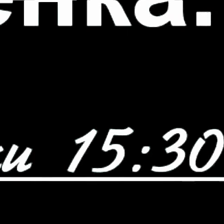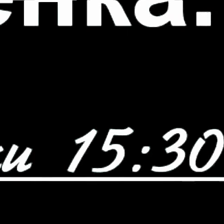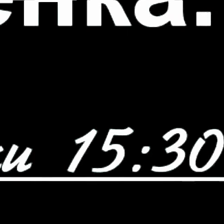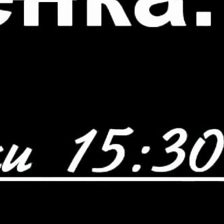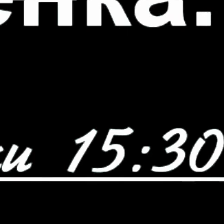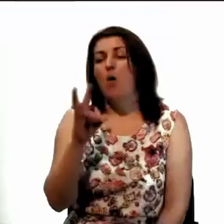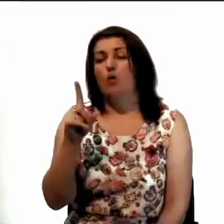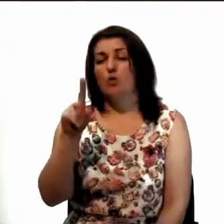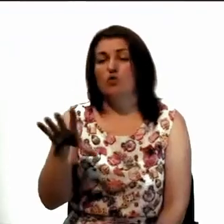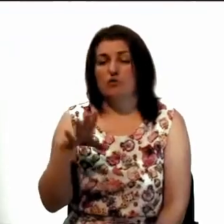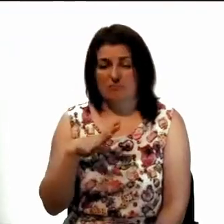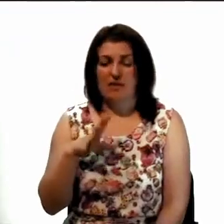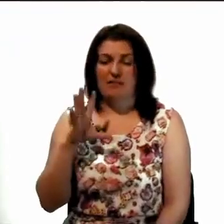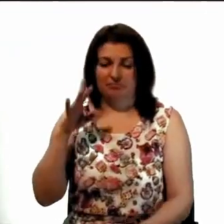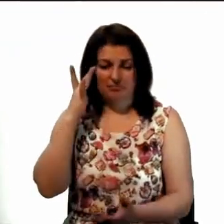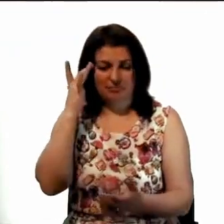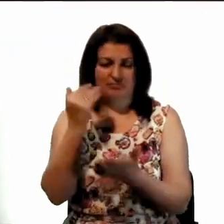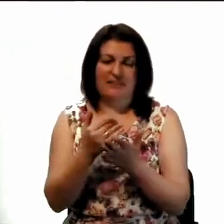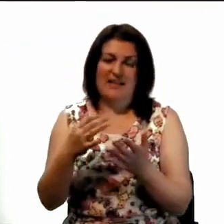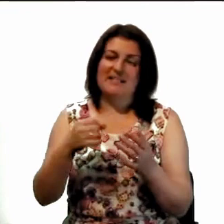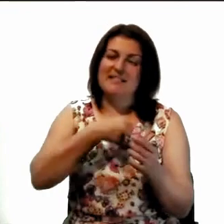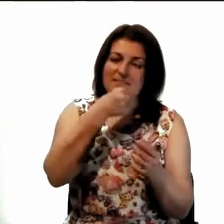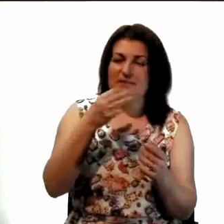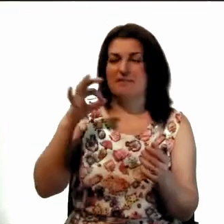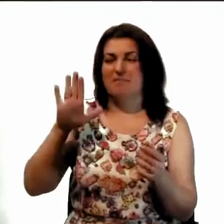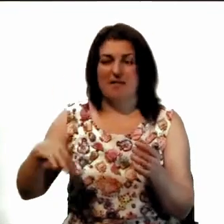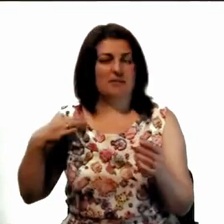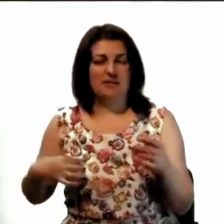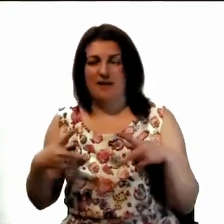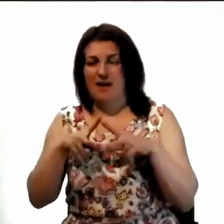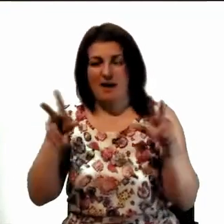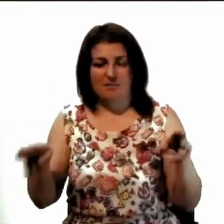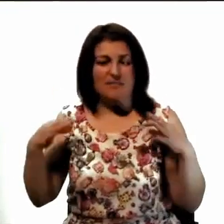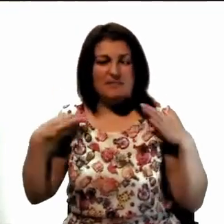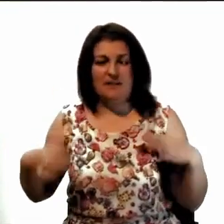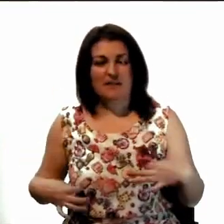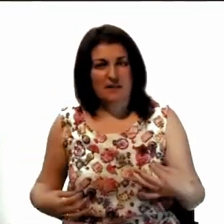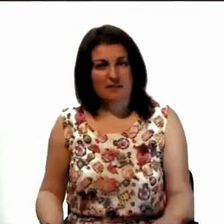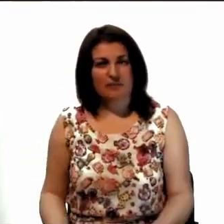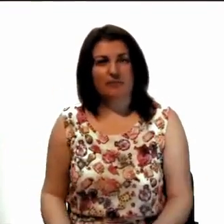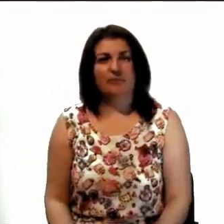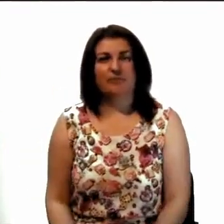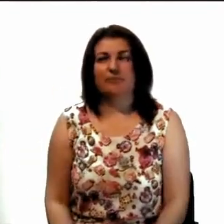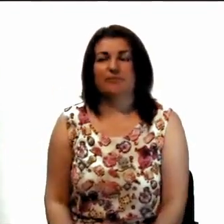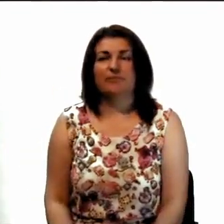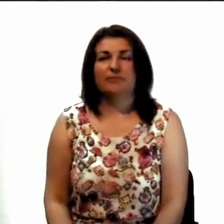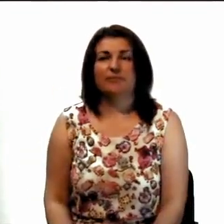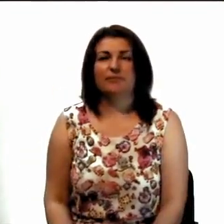Он тоже был в статусе сына, как и младший. Оба сыновья.